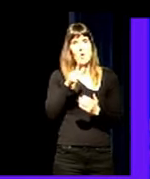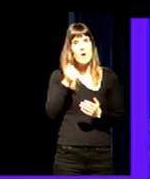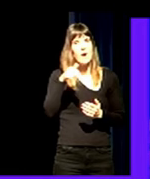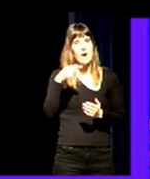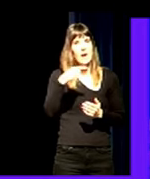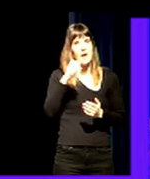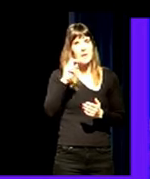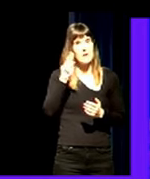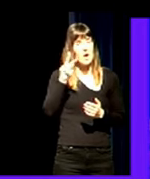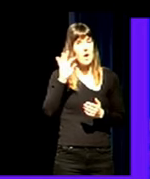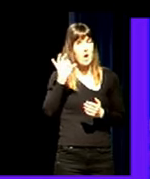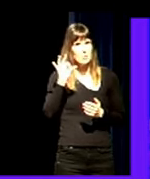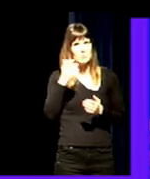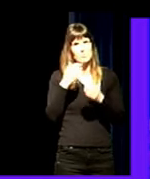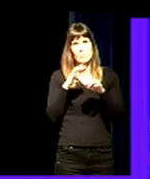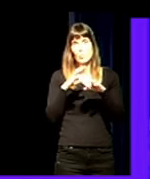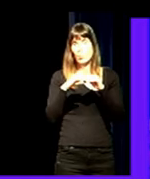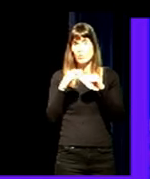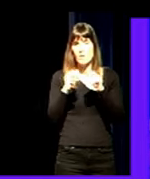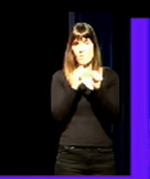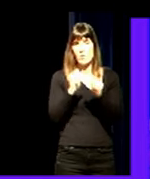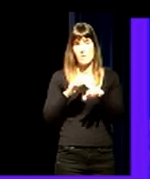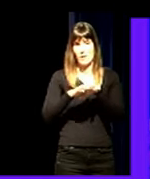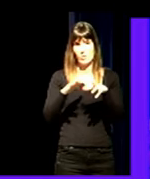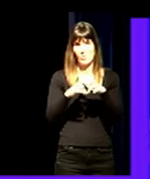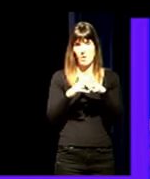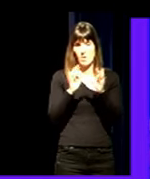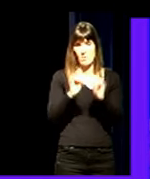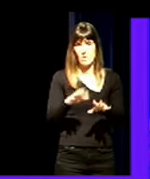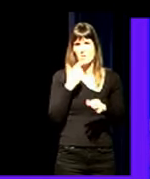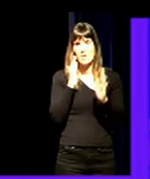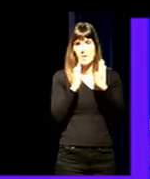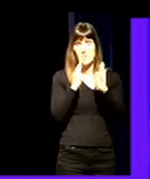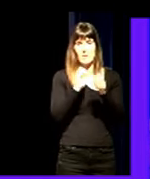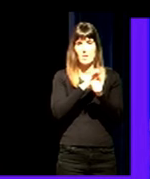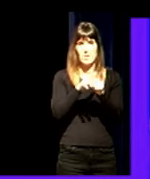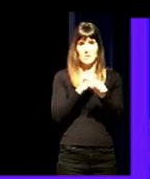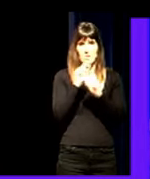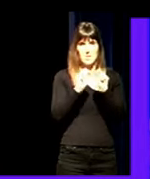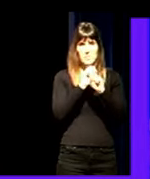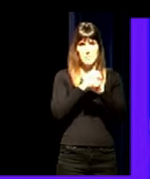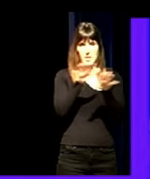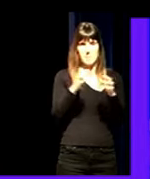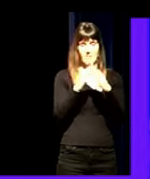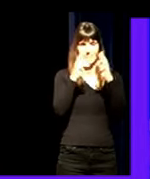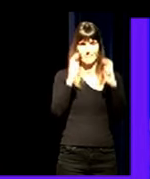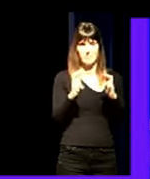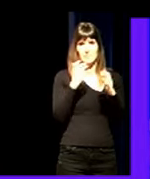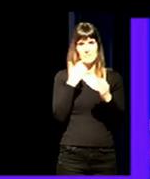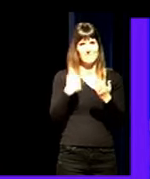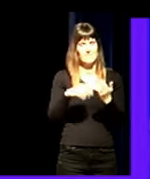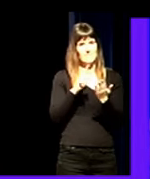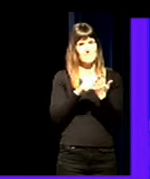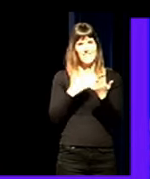sare sozial moduan. Batez ere pandemia garaian, eta, claro, hori, ja, behin bermatuta dagoa zona, eta zartuta dagoa zona, nola kenduko duzu